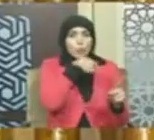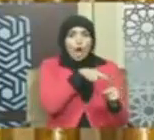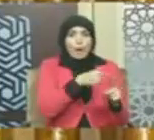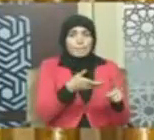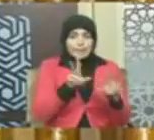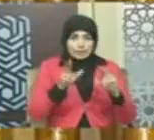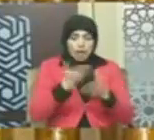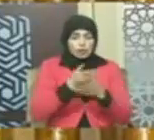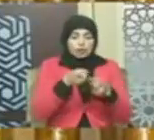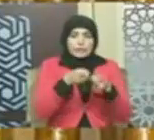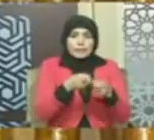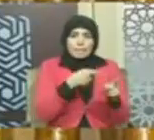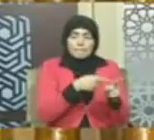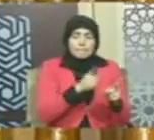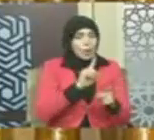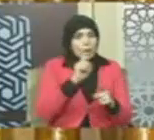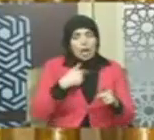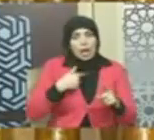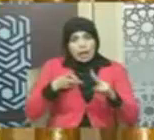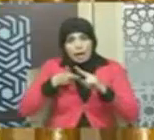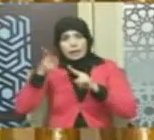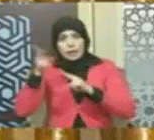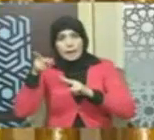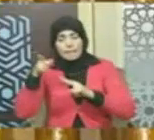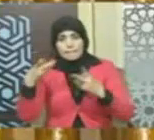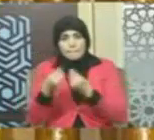ولا على هذا هاجرت معك.